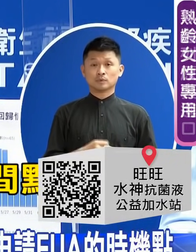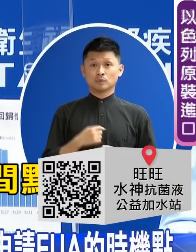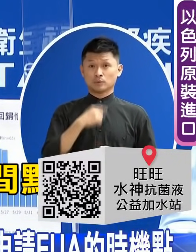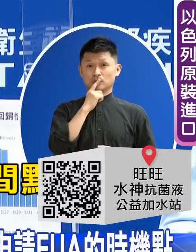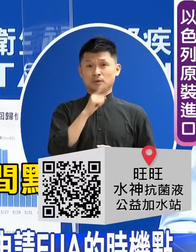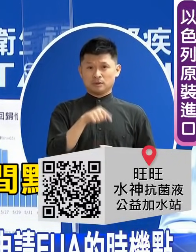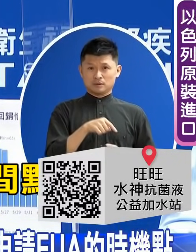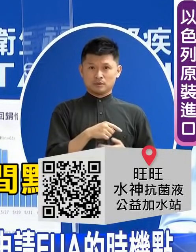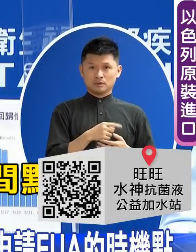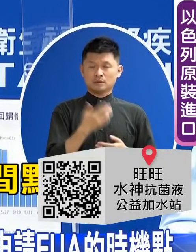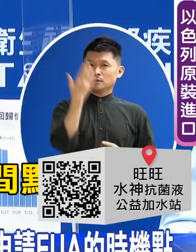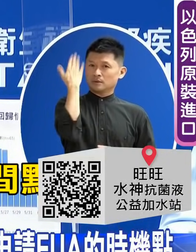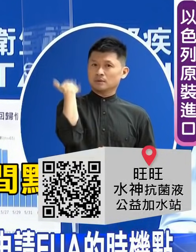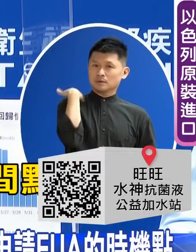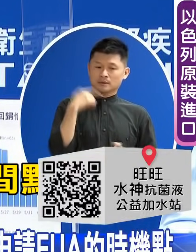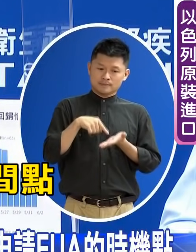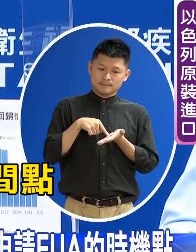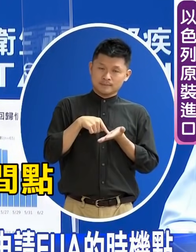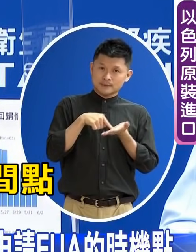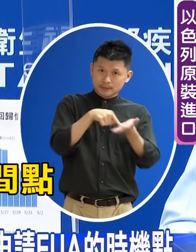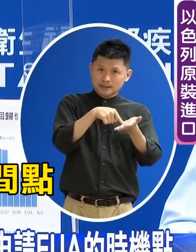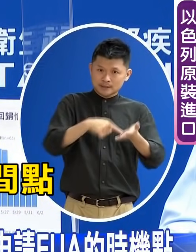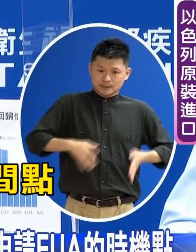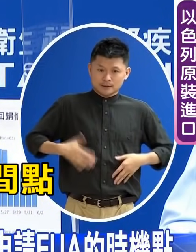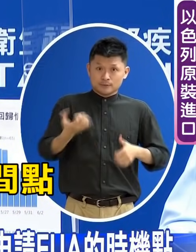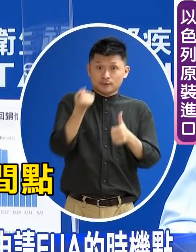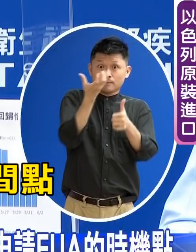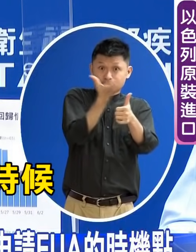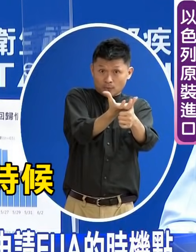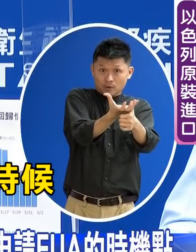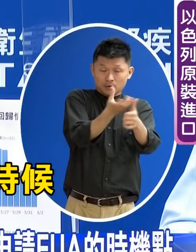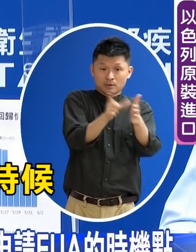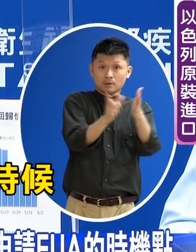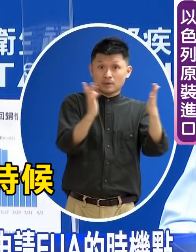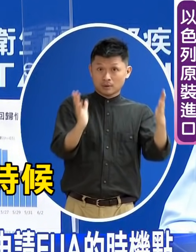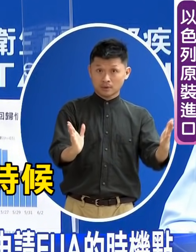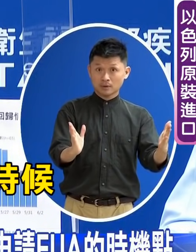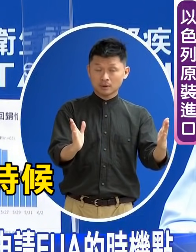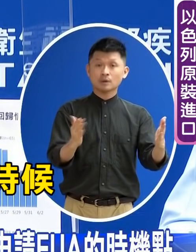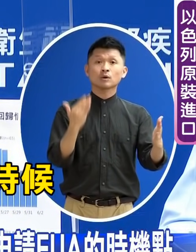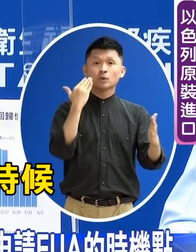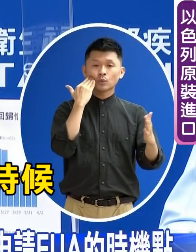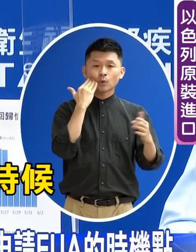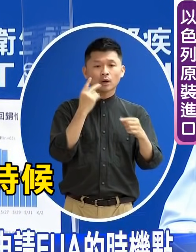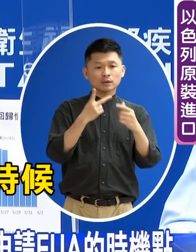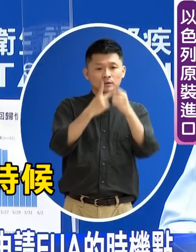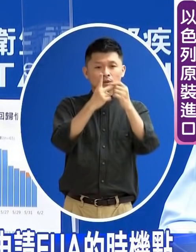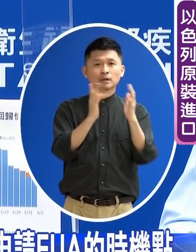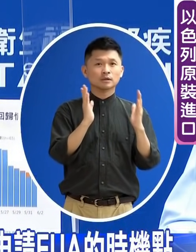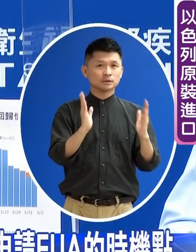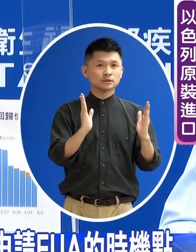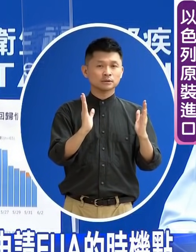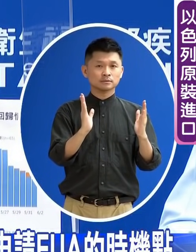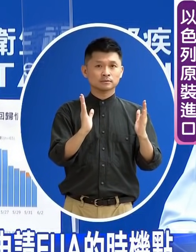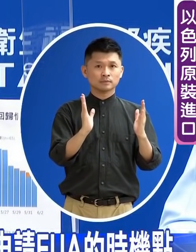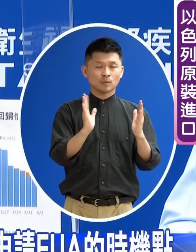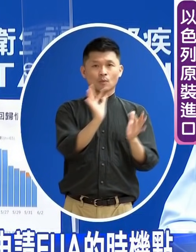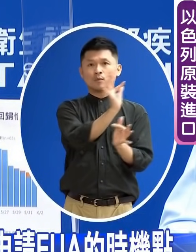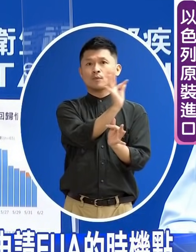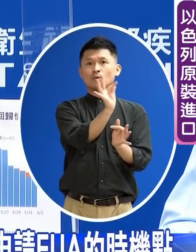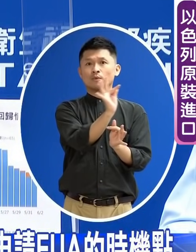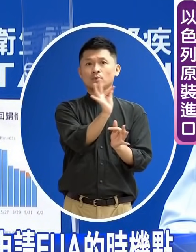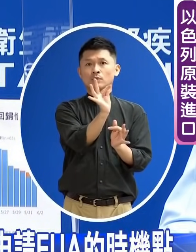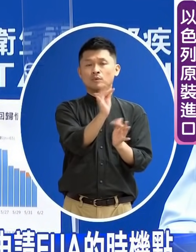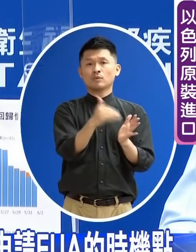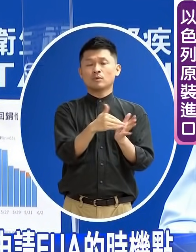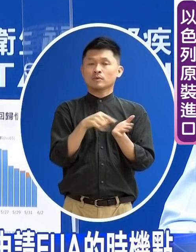他们当初在申请的那个 moment， 如果说他是做到第二期的时候，他完整的第二期，